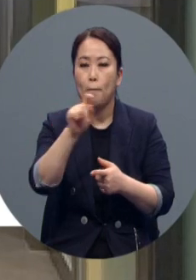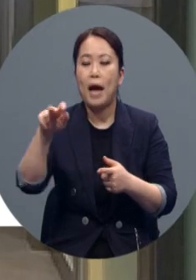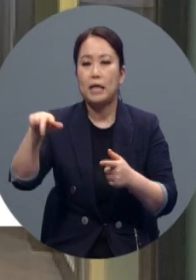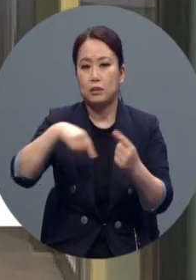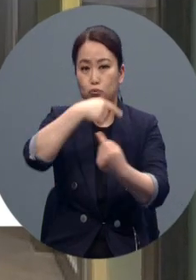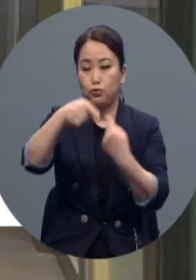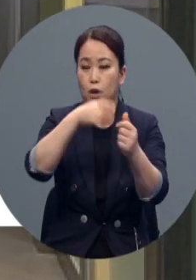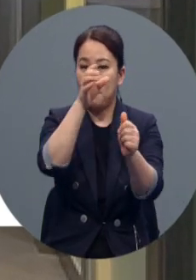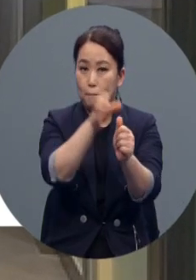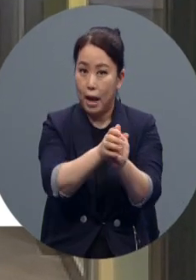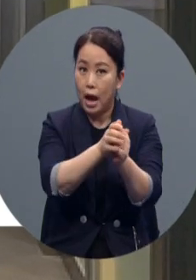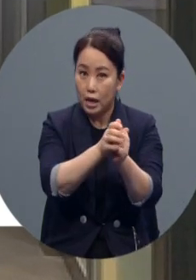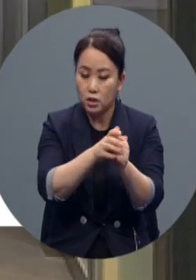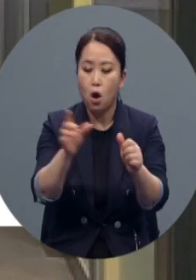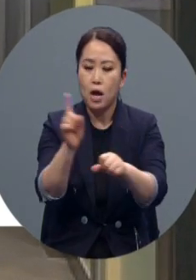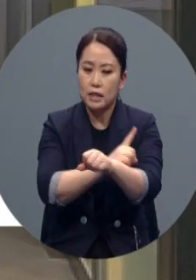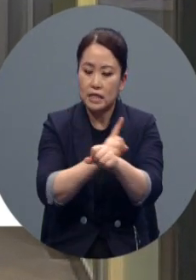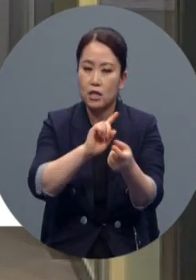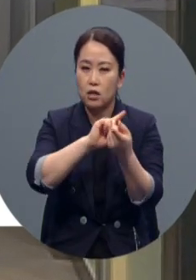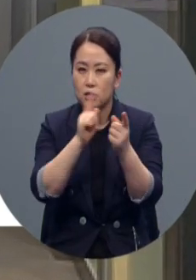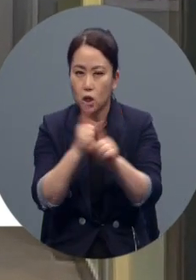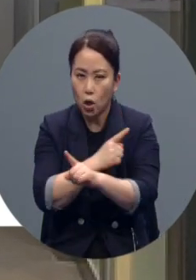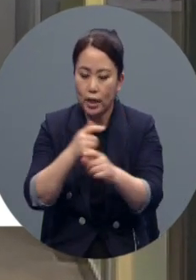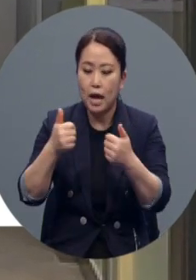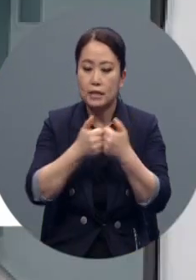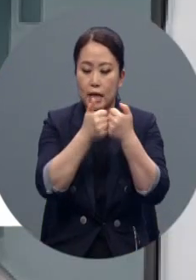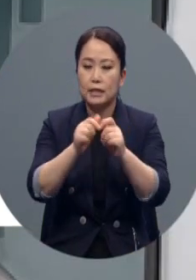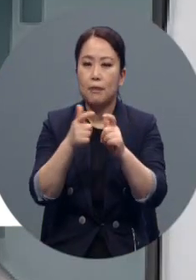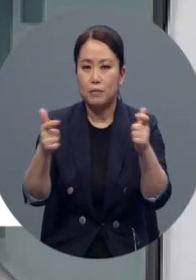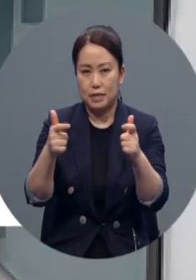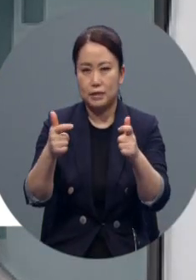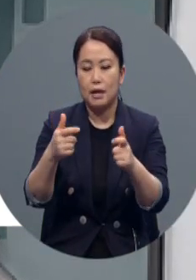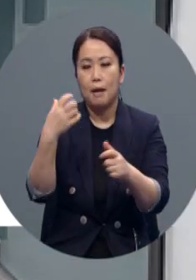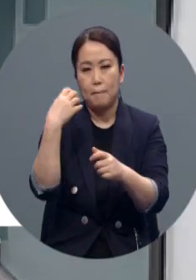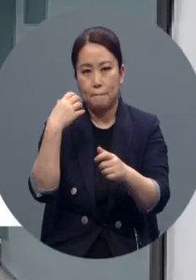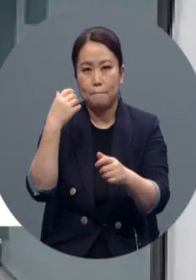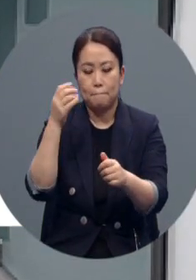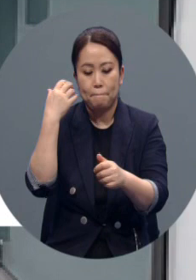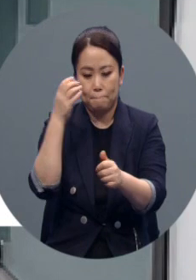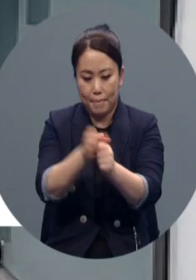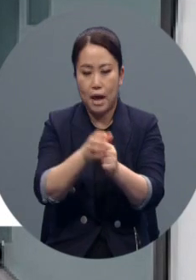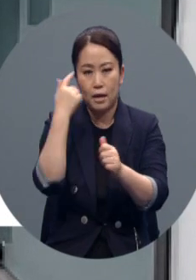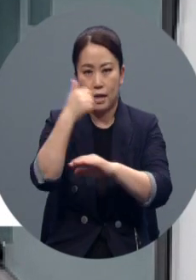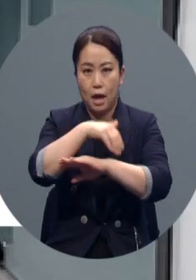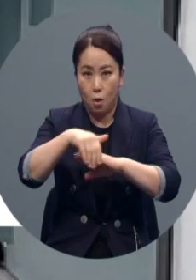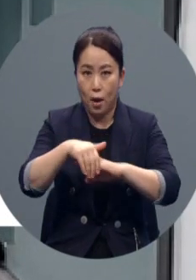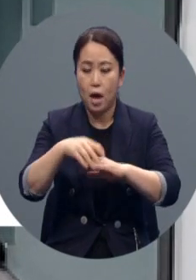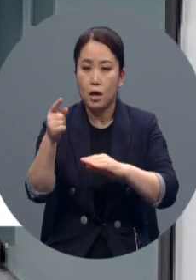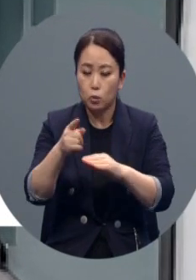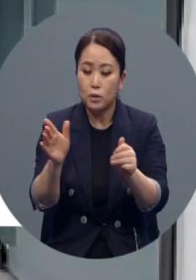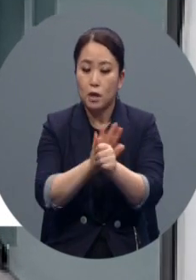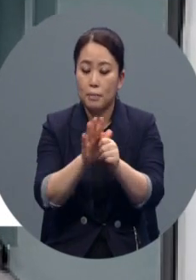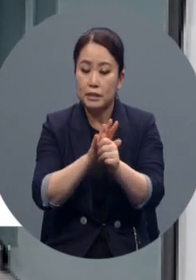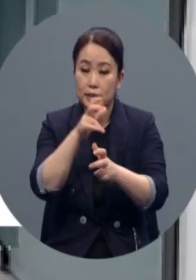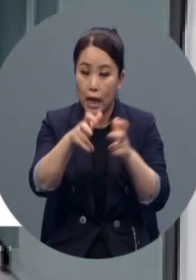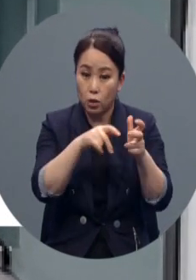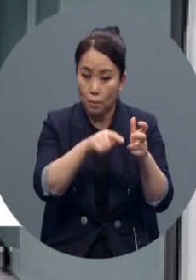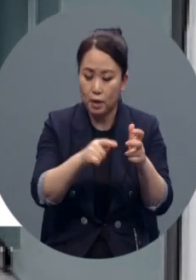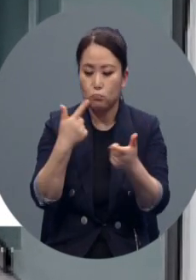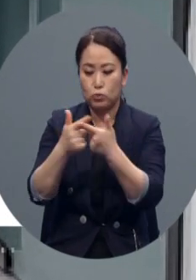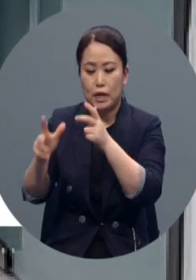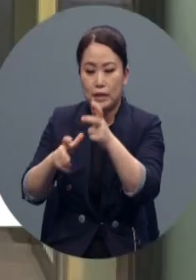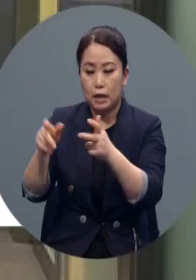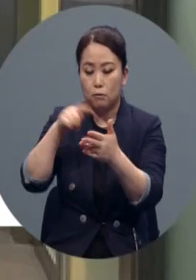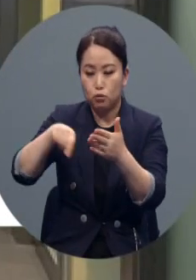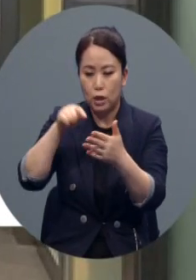디지털 전환 컨설팅 등을 지원할 계획입니다. 서비스 분야는 부산 산업의 70% 이상을 차지하지만 그동안